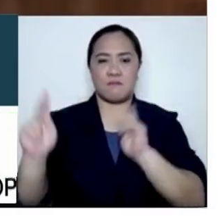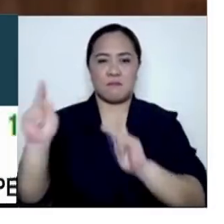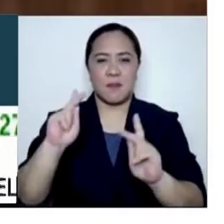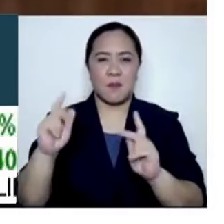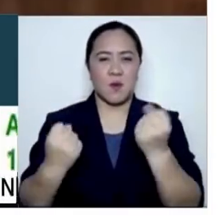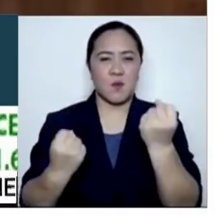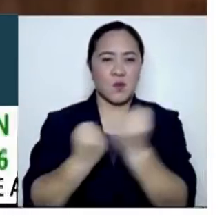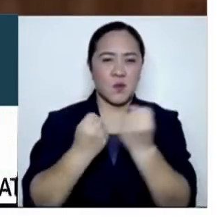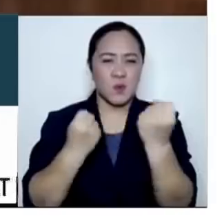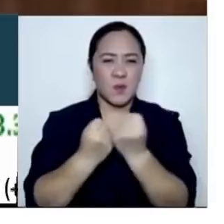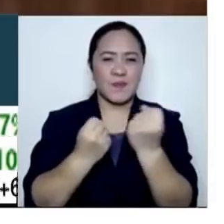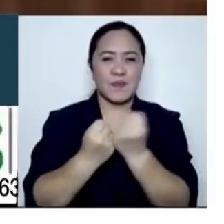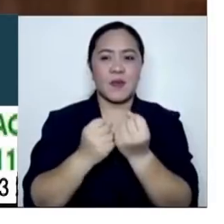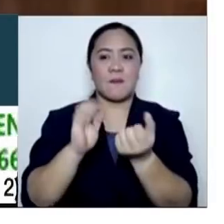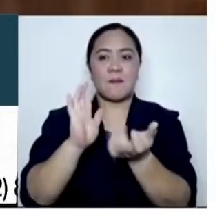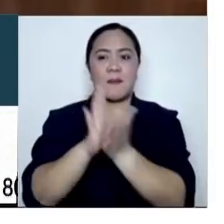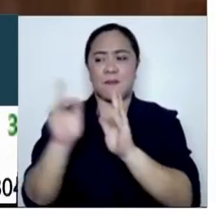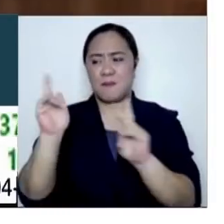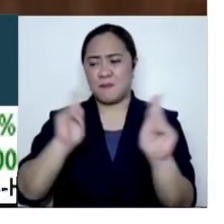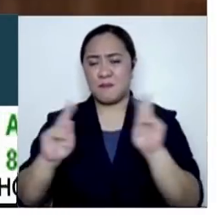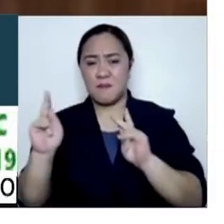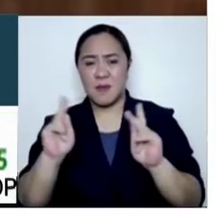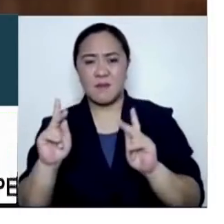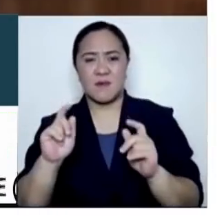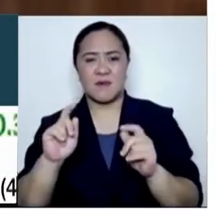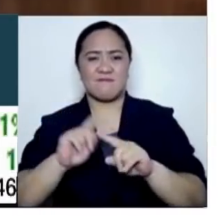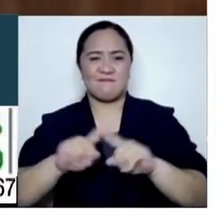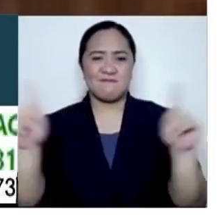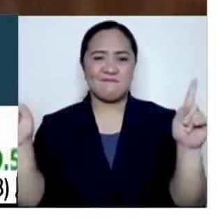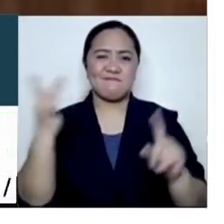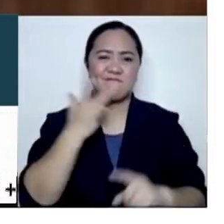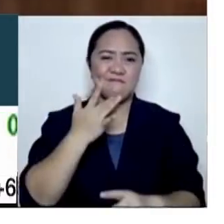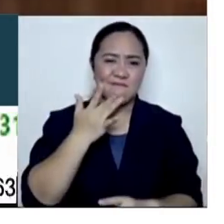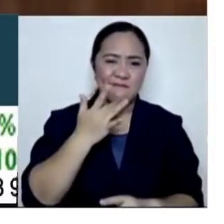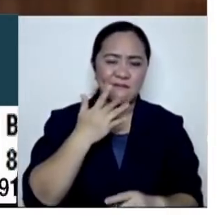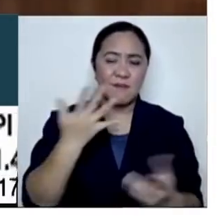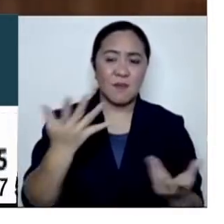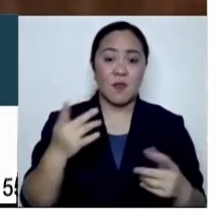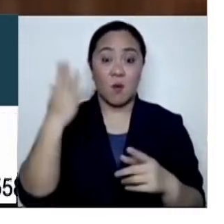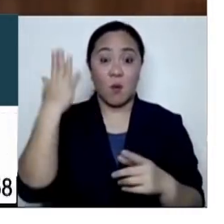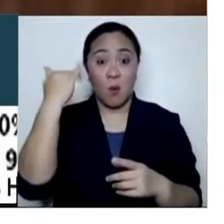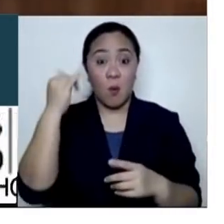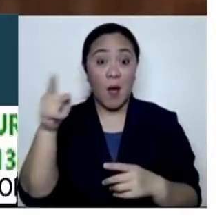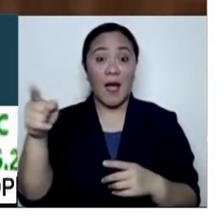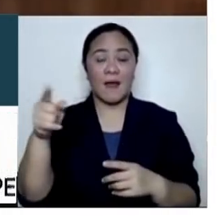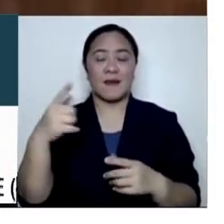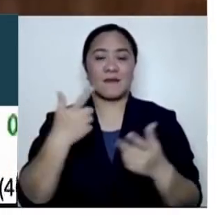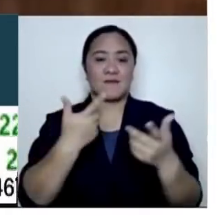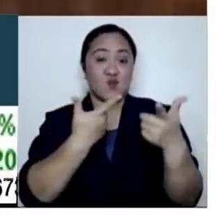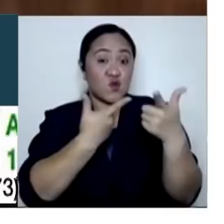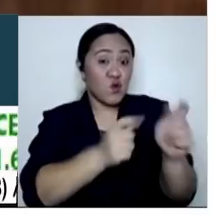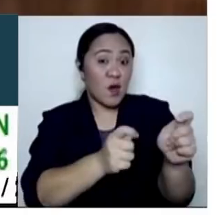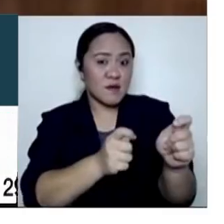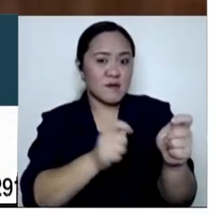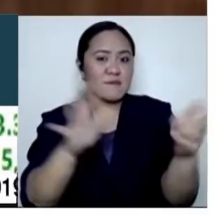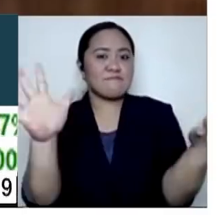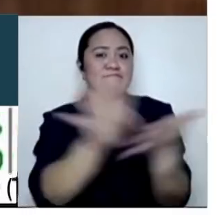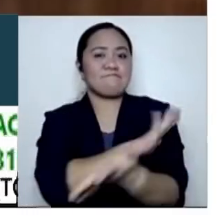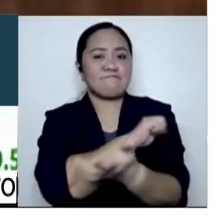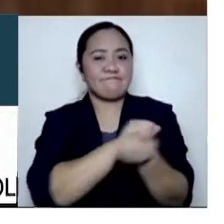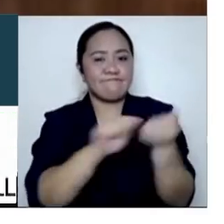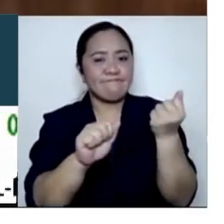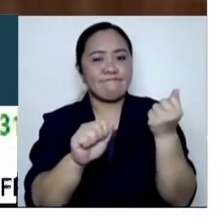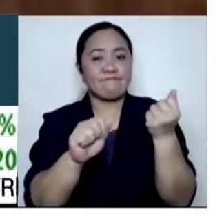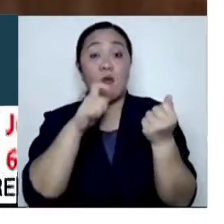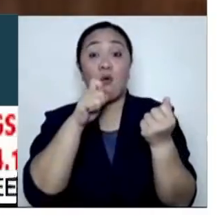Nag-iiba na ang templada ng tao because pagka kayo, binalasubas nyo yung tiwala ng tao, kayo ang magbabayad dyan